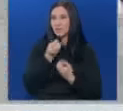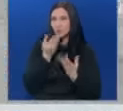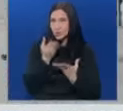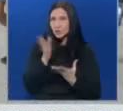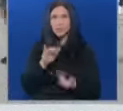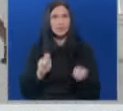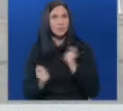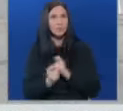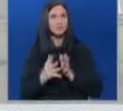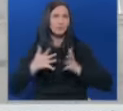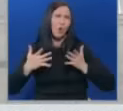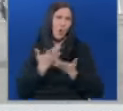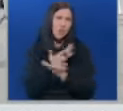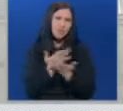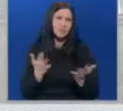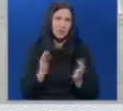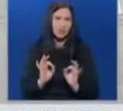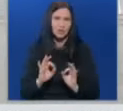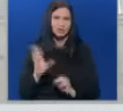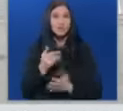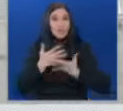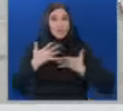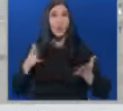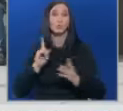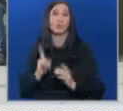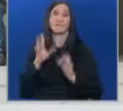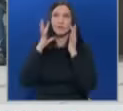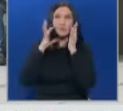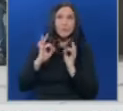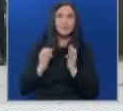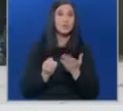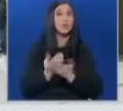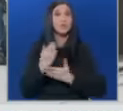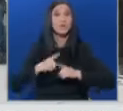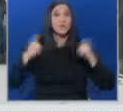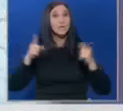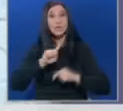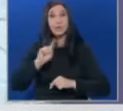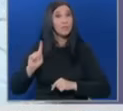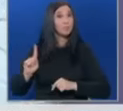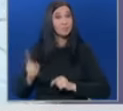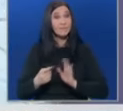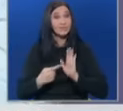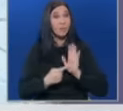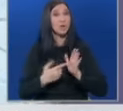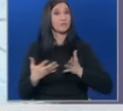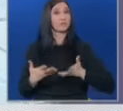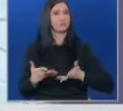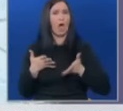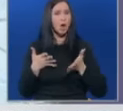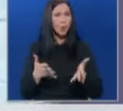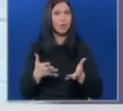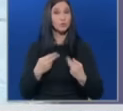се променят много неща. Така че всички много трябва да внимават. Нова демокрация не трябва да показва арогантност, а да